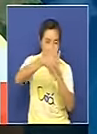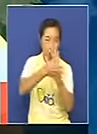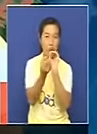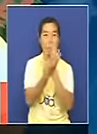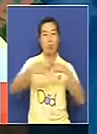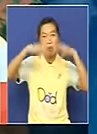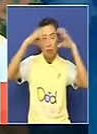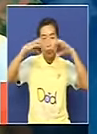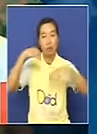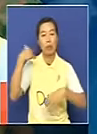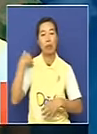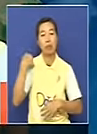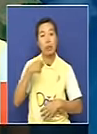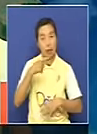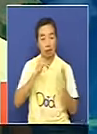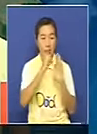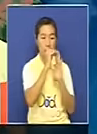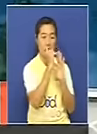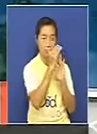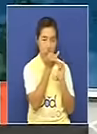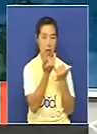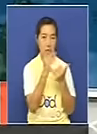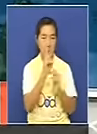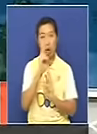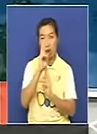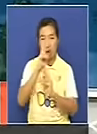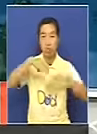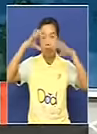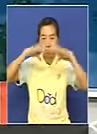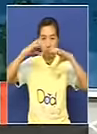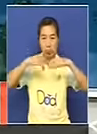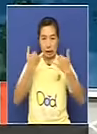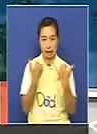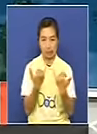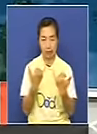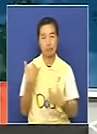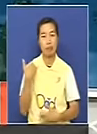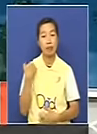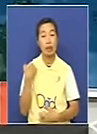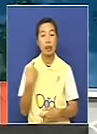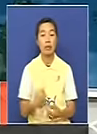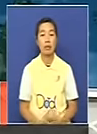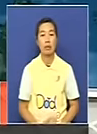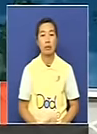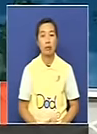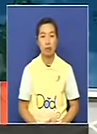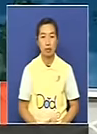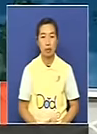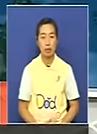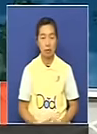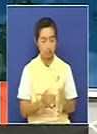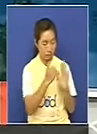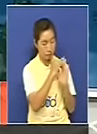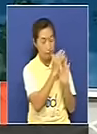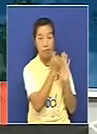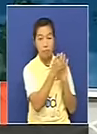นตกลงมาครับก็จะทำให้พื้นที่ภาคเหนือตอนบนจะต้องเฝ้าระวังฝนที่จะตกณขณะนี้นะครับส่วนบริเวณของพื้นที่ทางภาคเหนือ